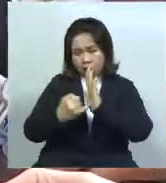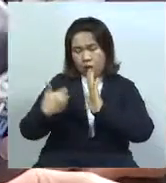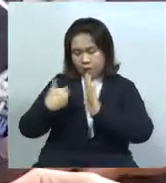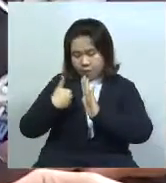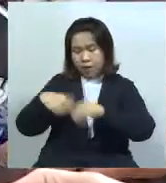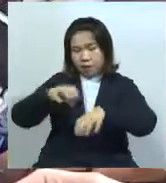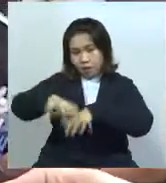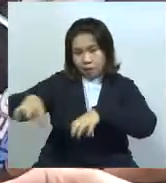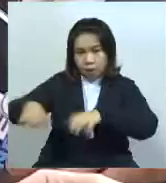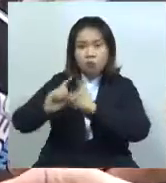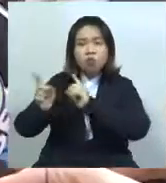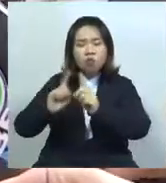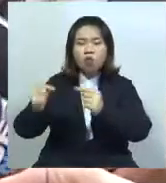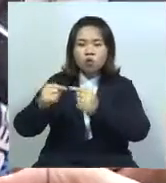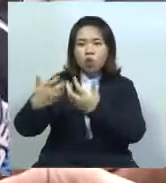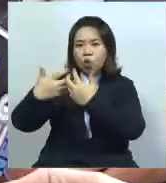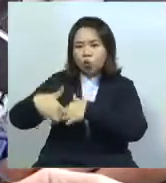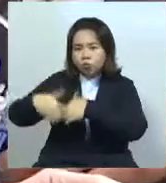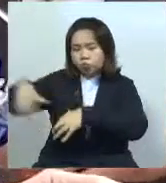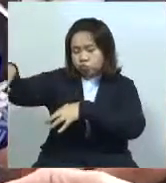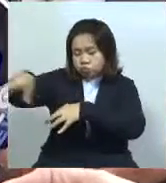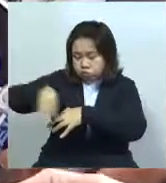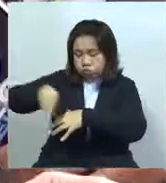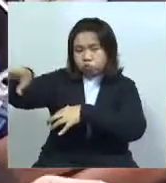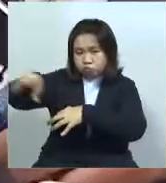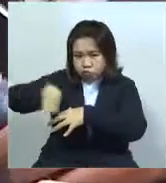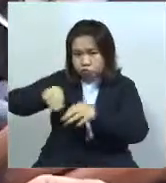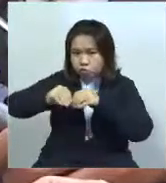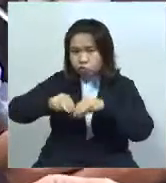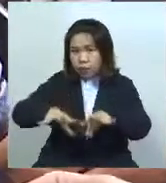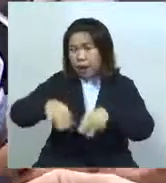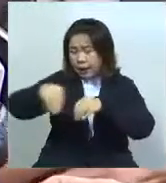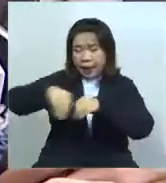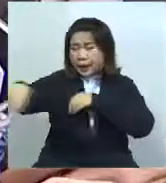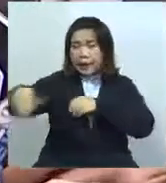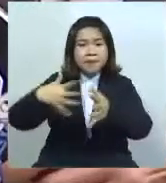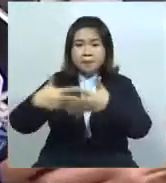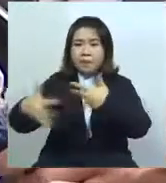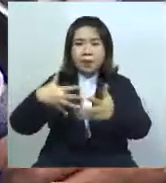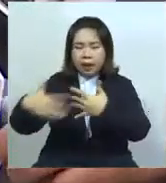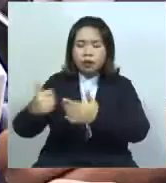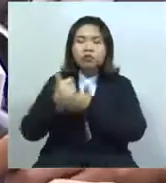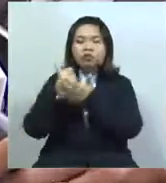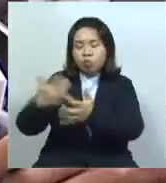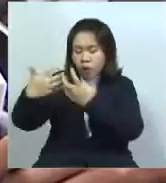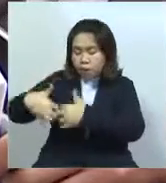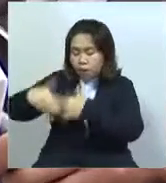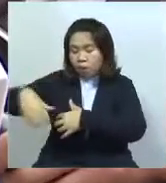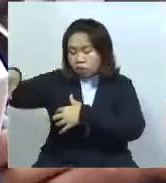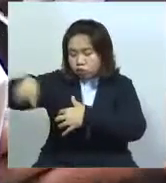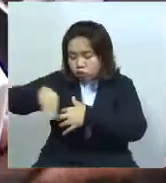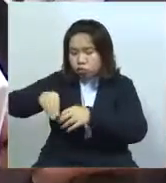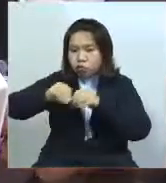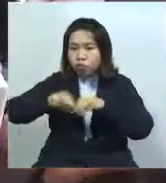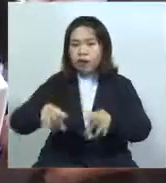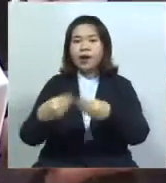ต่างๆใช้การสูบน้ำไม่ว่าจะระยะไกลระยะใกล้นะก็พยายามช่วยเหลือประชาชนนะครับในทั้ง